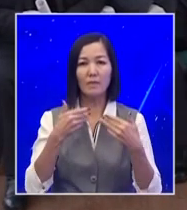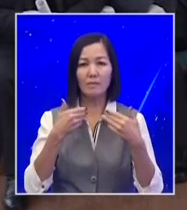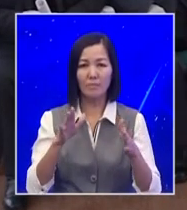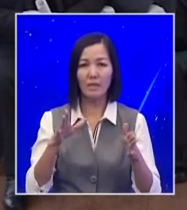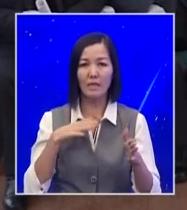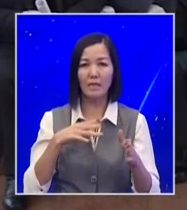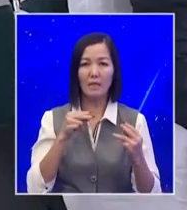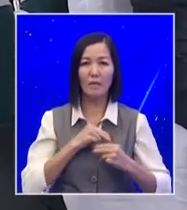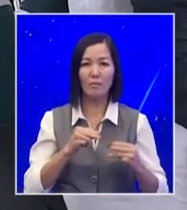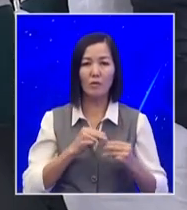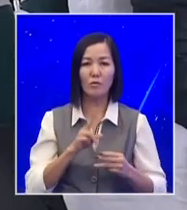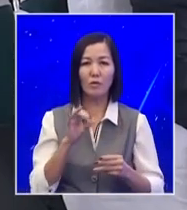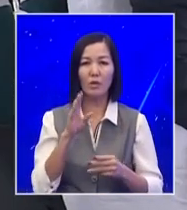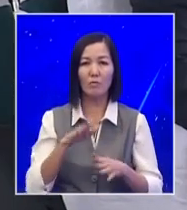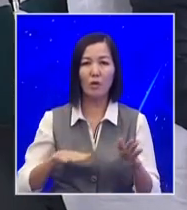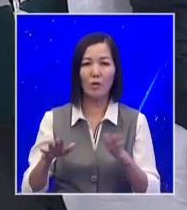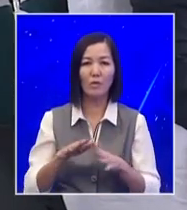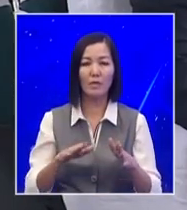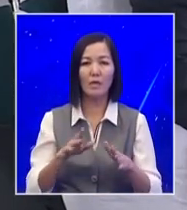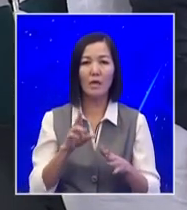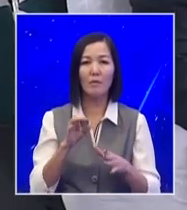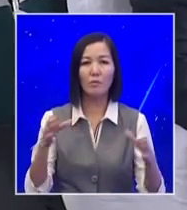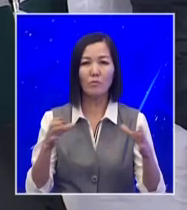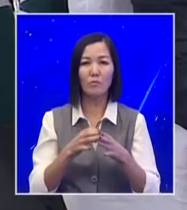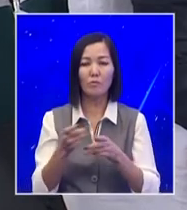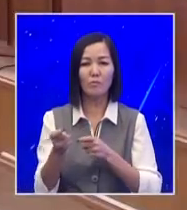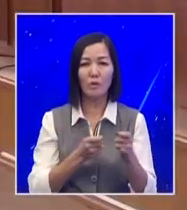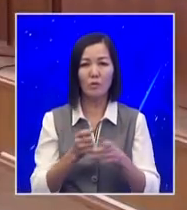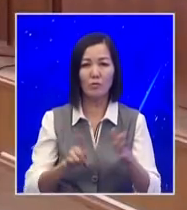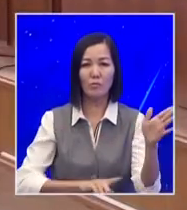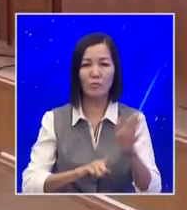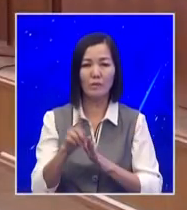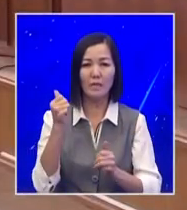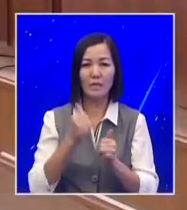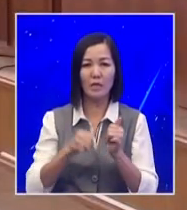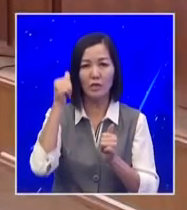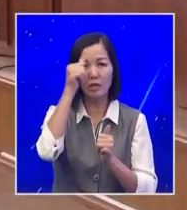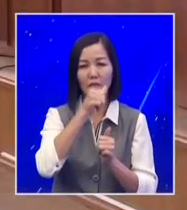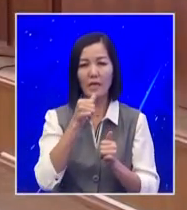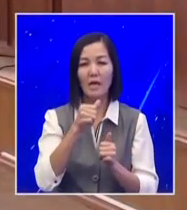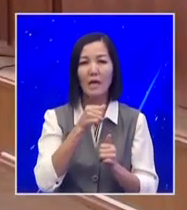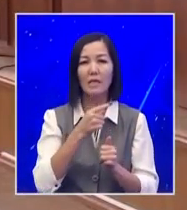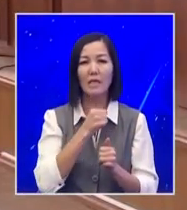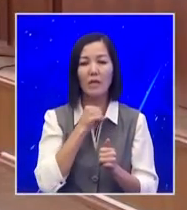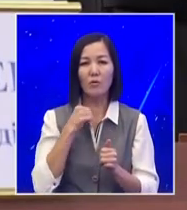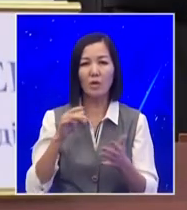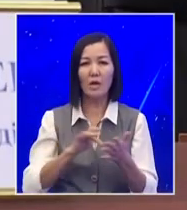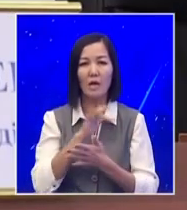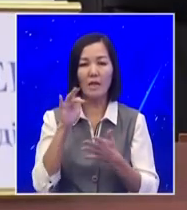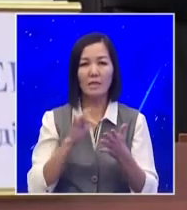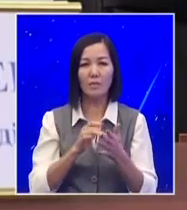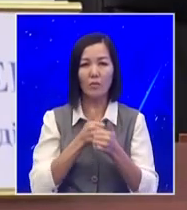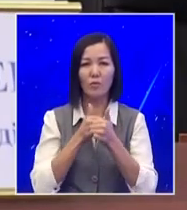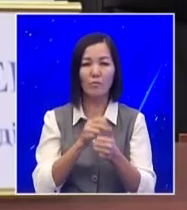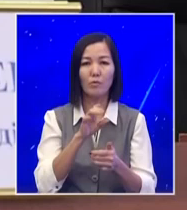жолын Кербұлақ аудандық комсомол комитетінің бөлім меңгерушісі болып бастаған. Әр жылдары Талдықорған қаласы әкімінің орынбасары, Нұр Отан партиясы